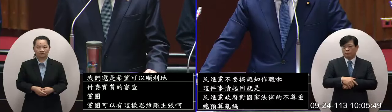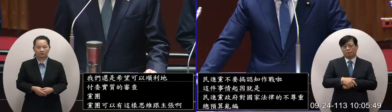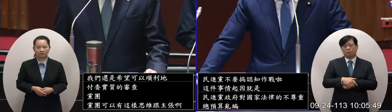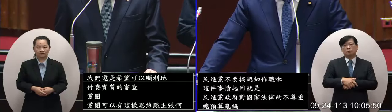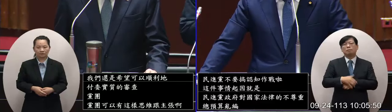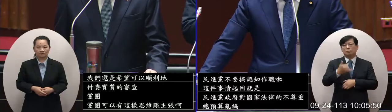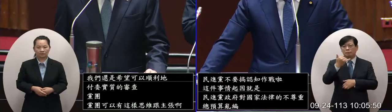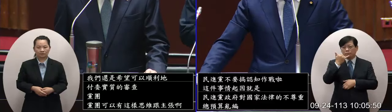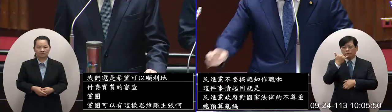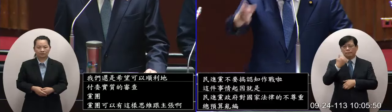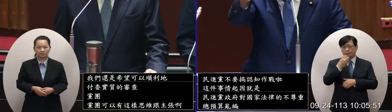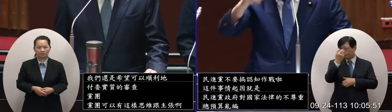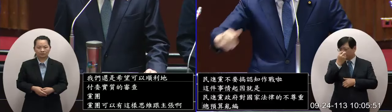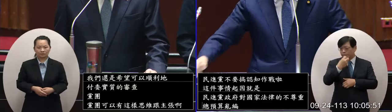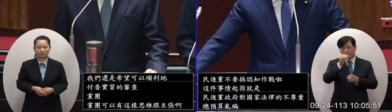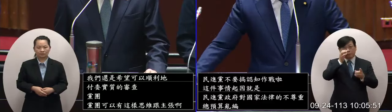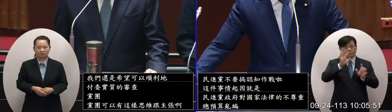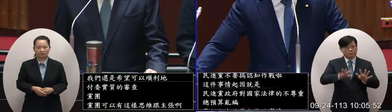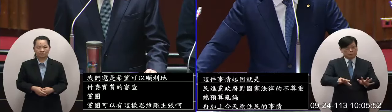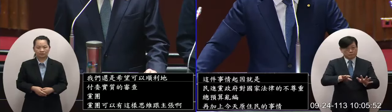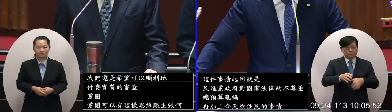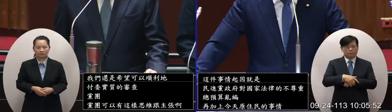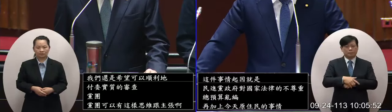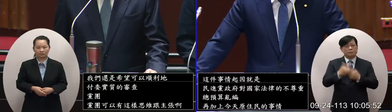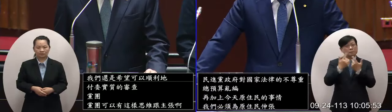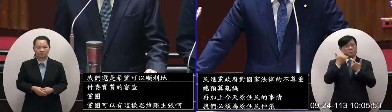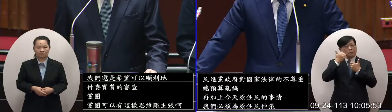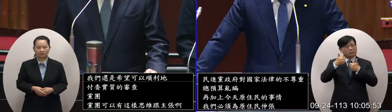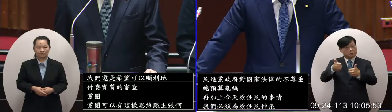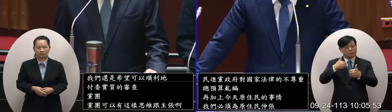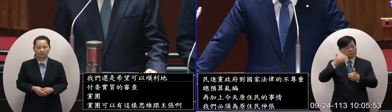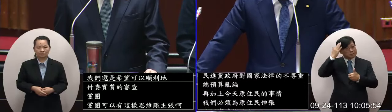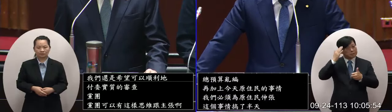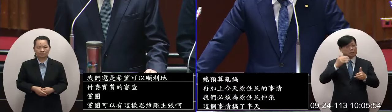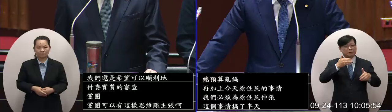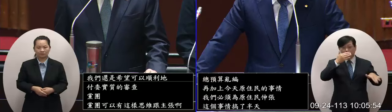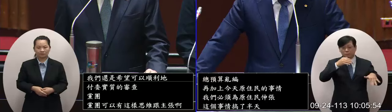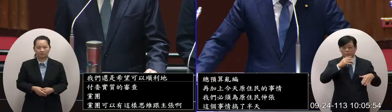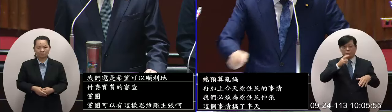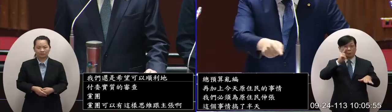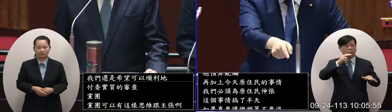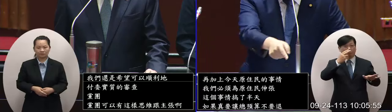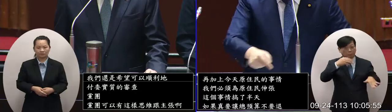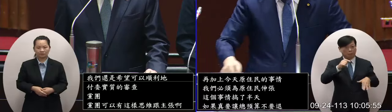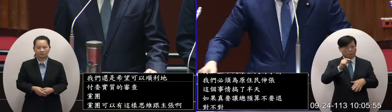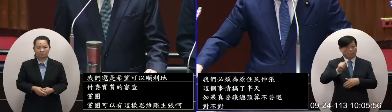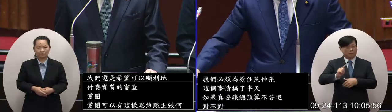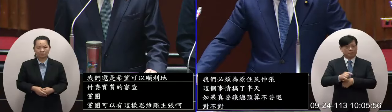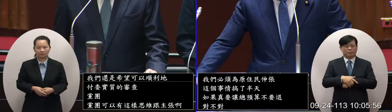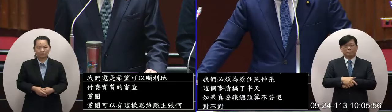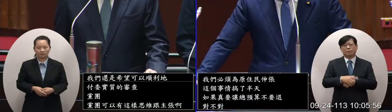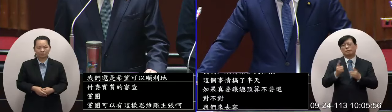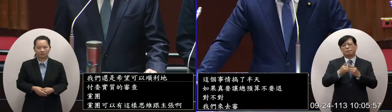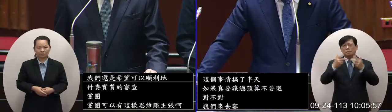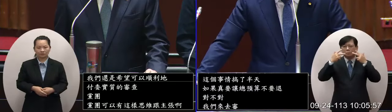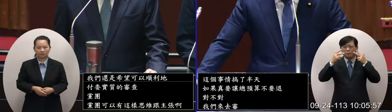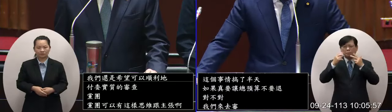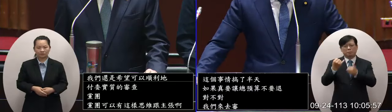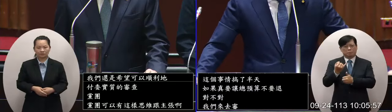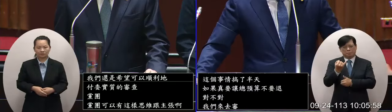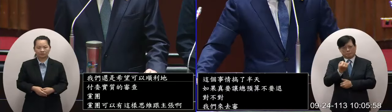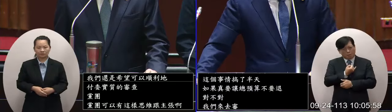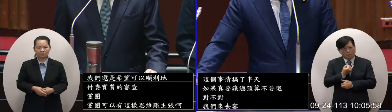我们来去审啊，看看我们到底是到北海道该考察黑熊还是棕熊。就是对原住民谦卑就